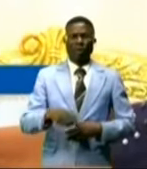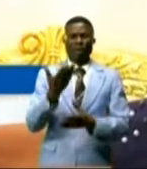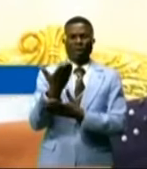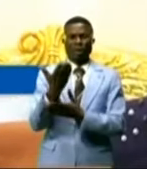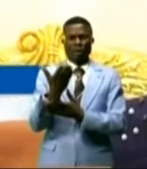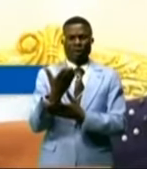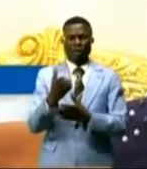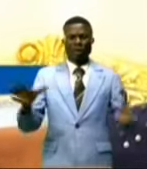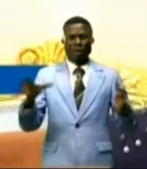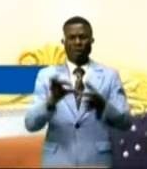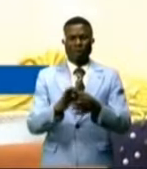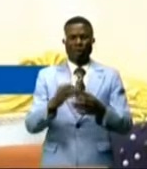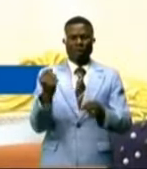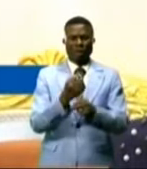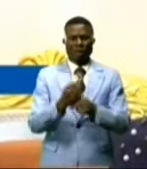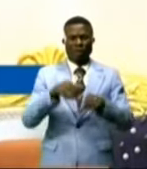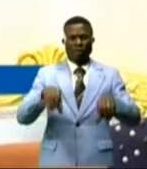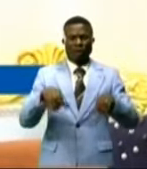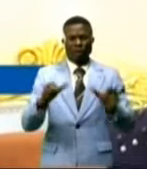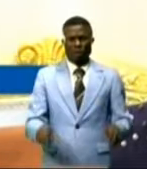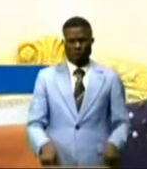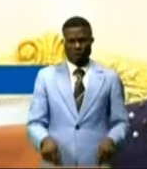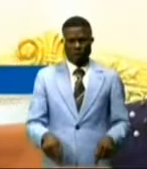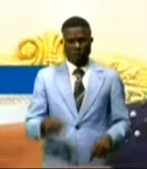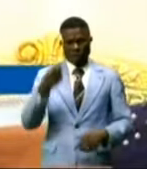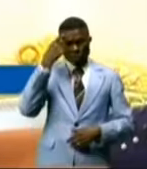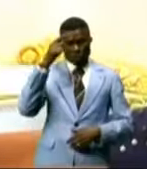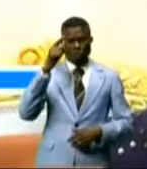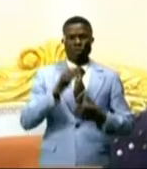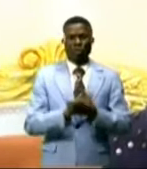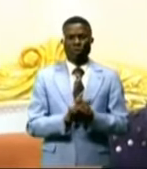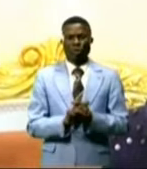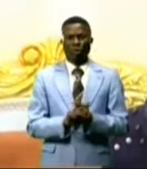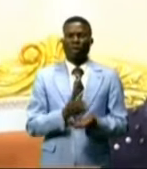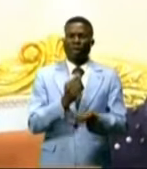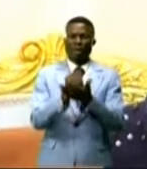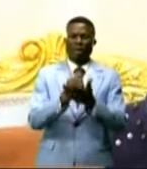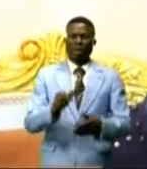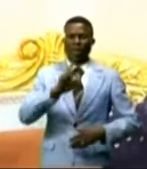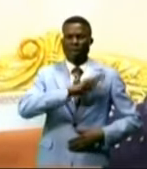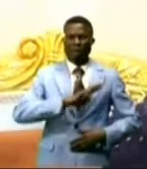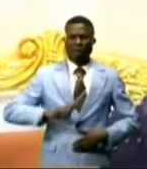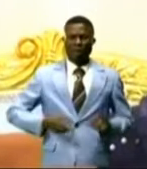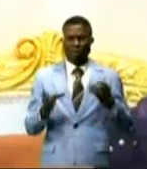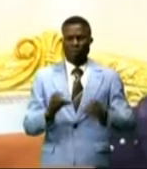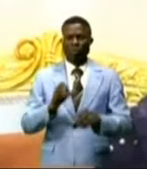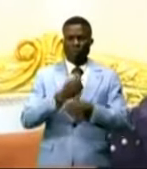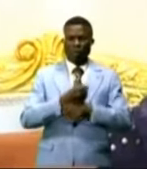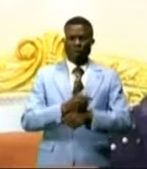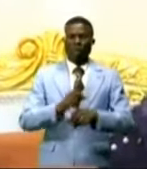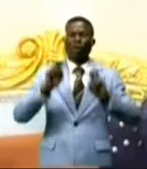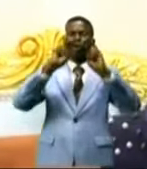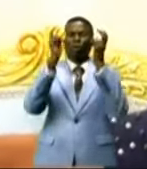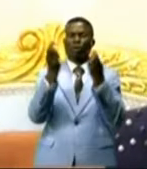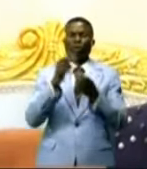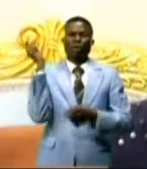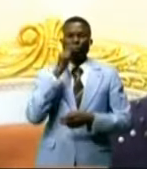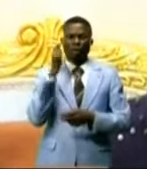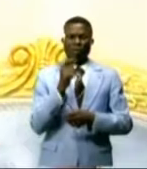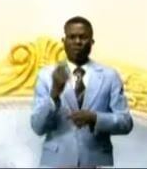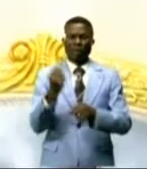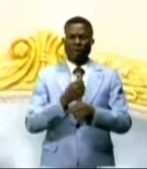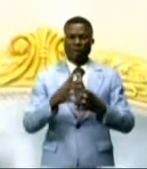rapport à nous dans ce secteur, de pouvoir notamment aider la RDC en installant leurs usines de fabrication des